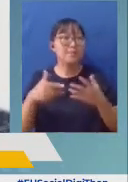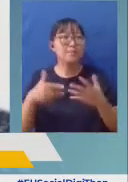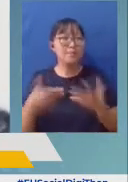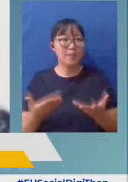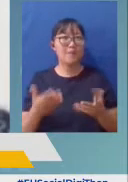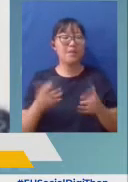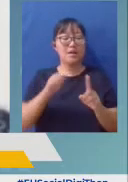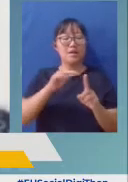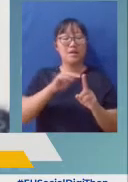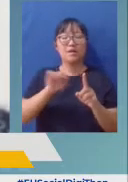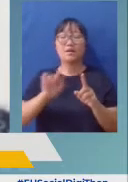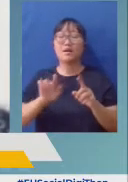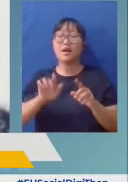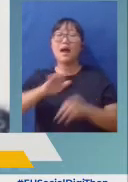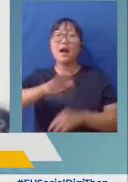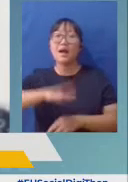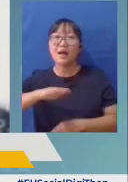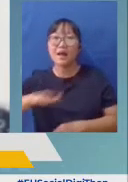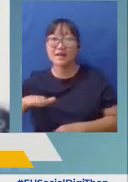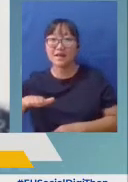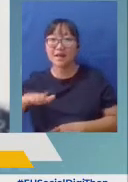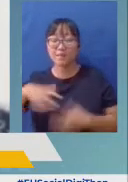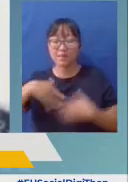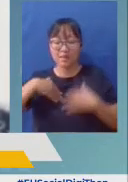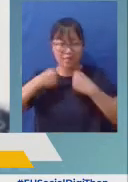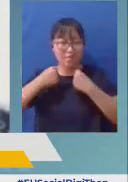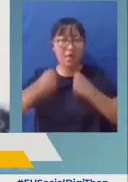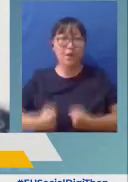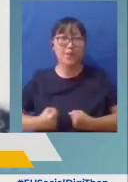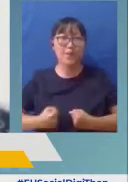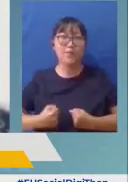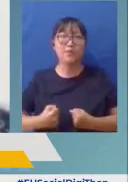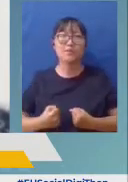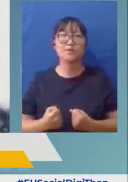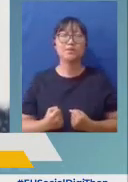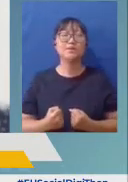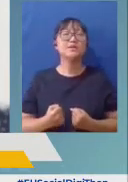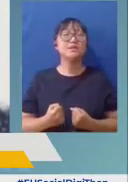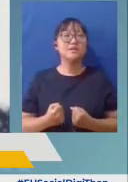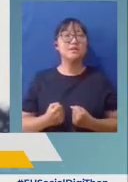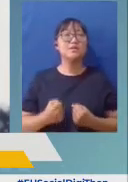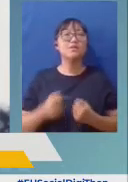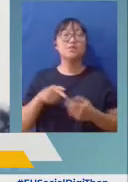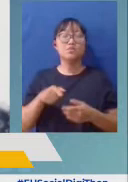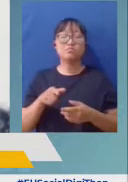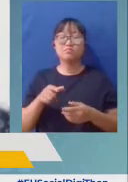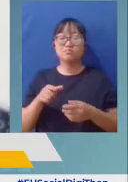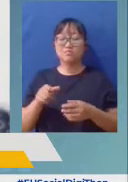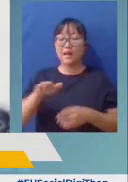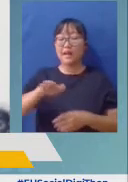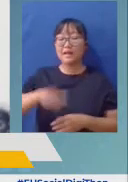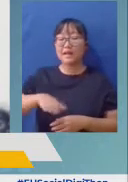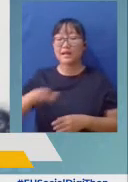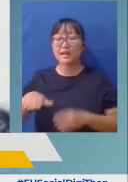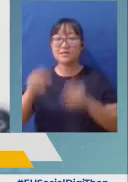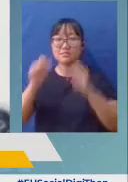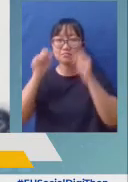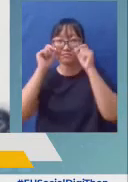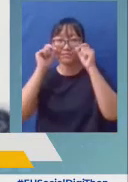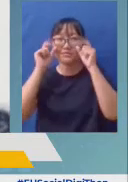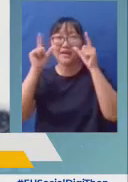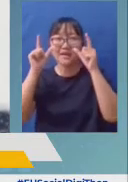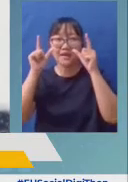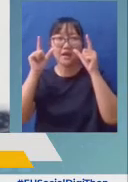untuk membantu para korban ya, yaitu dengan kita bangkitkan kesadaran dia bahwa cyberbullying